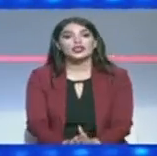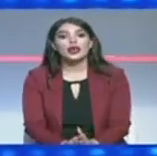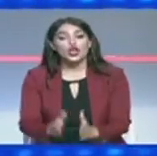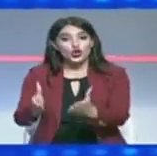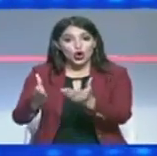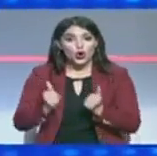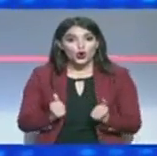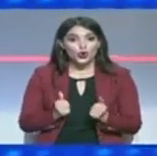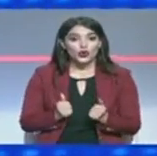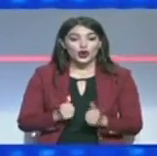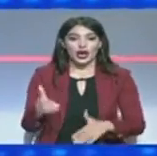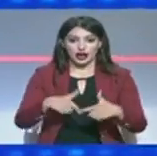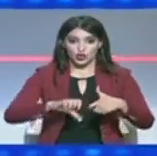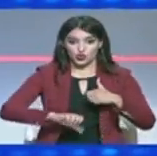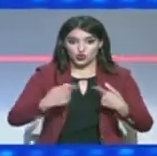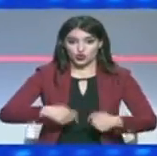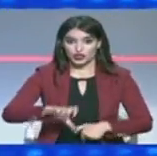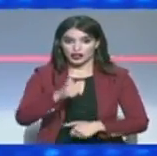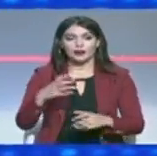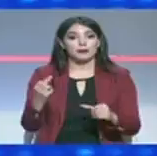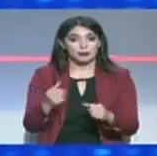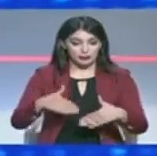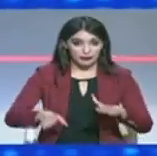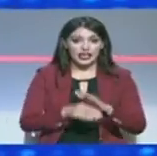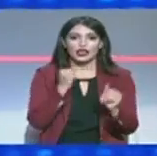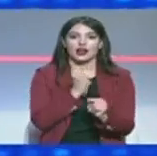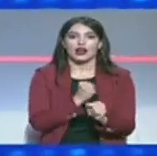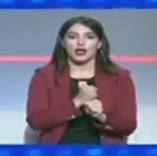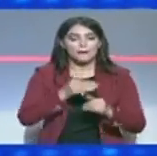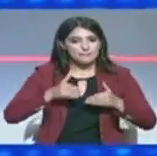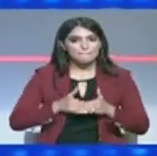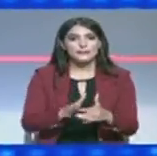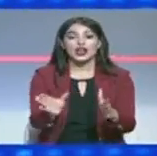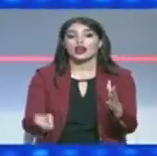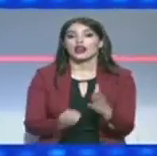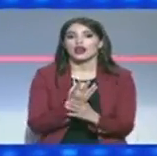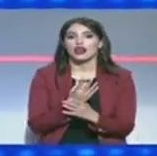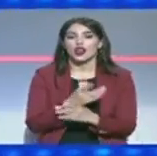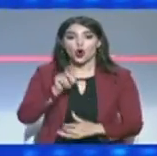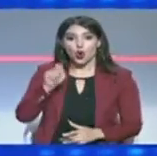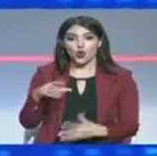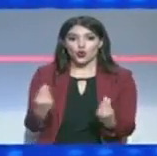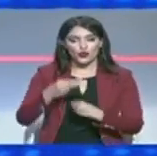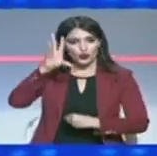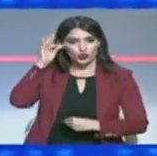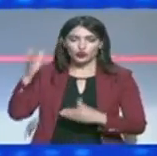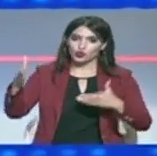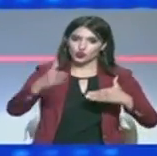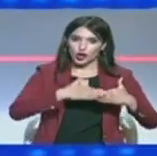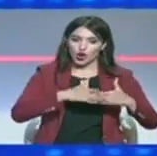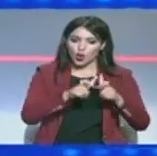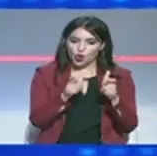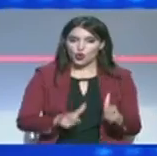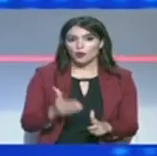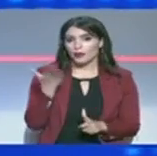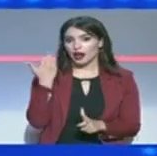وبتسلم هشام المشيشي رسميا منصبه تفتح صفحة جديدة في الحكم بتونس وتغلق أخرى